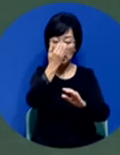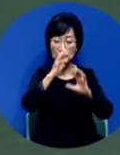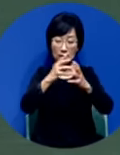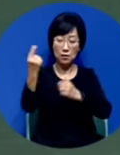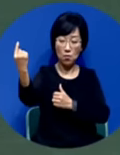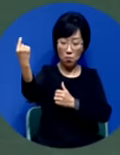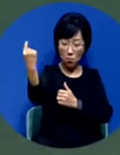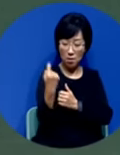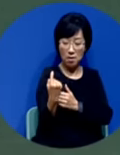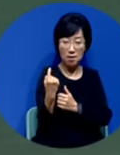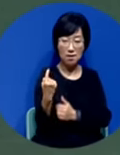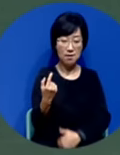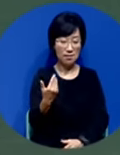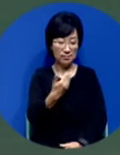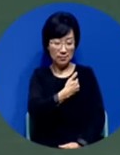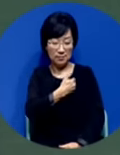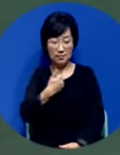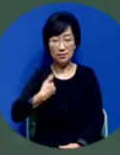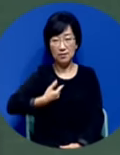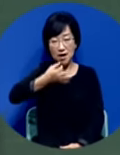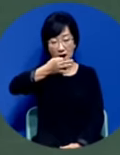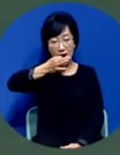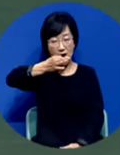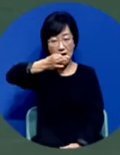당당하게 말합니까?